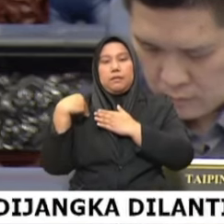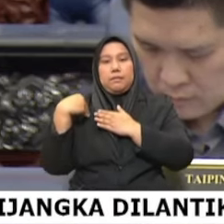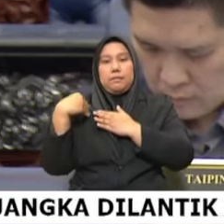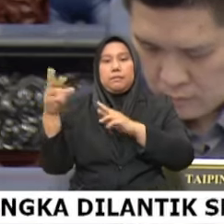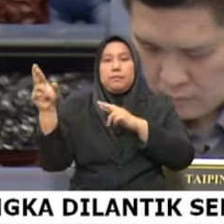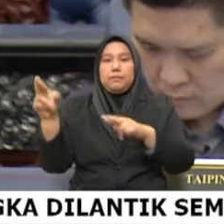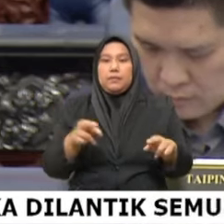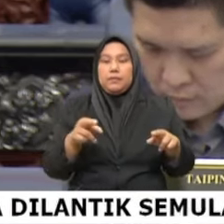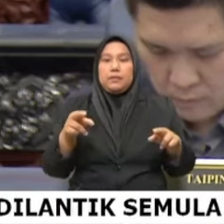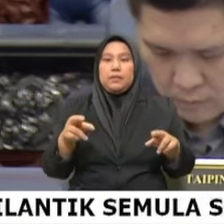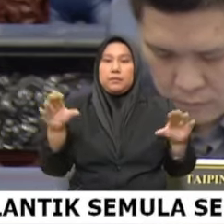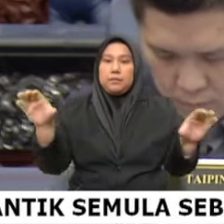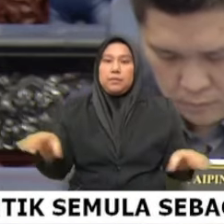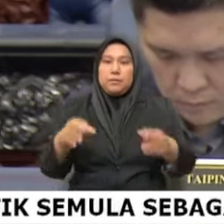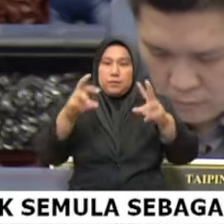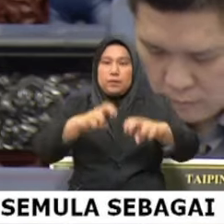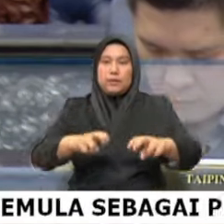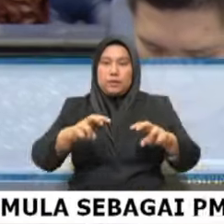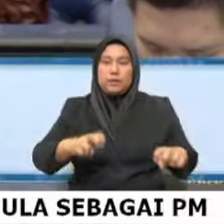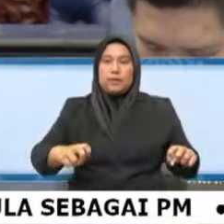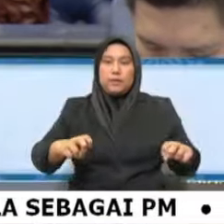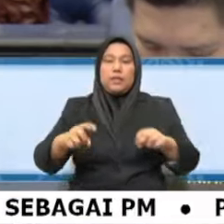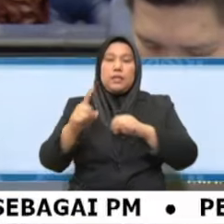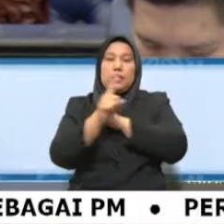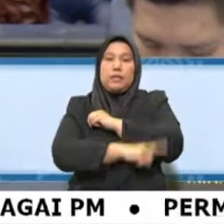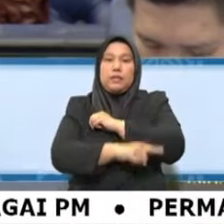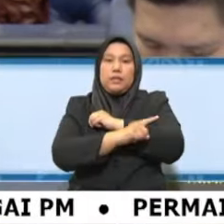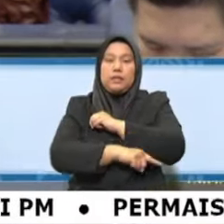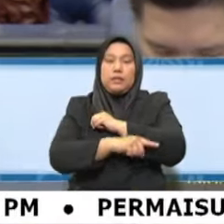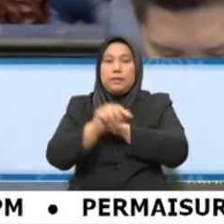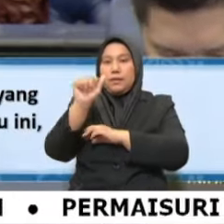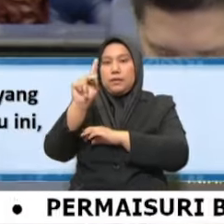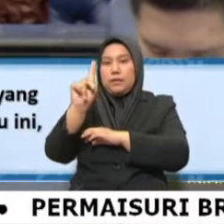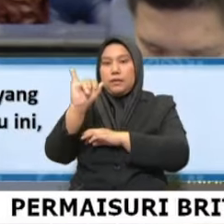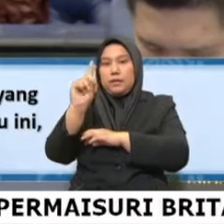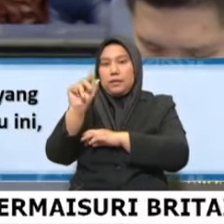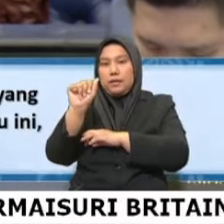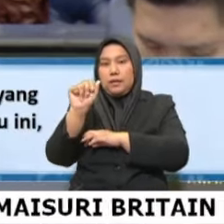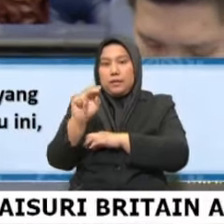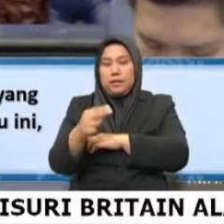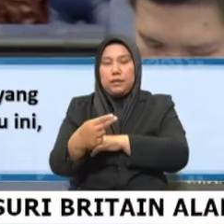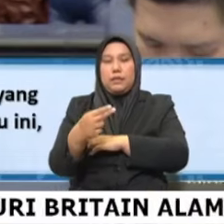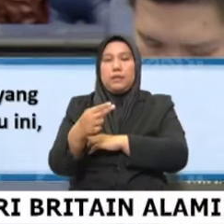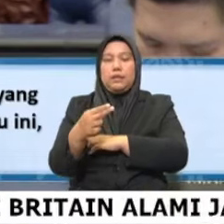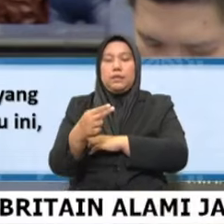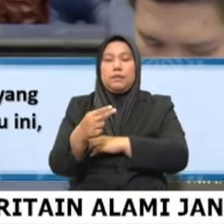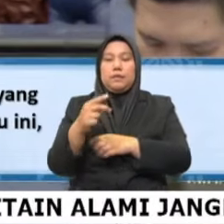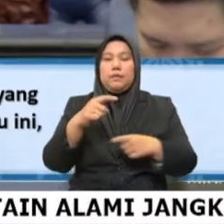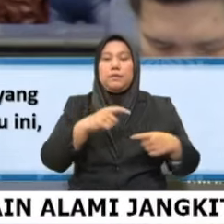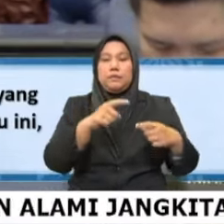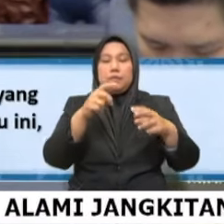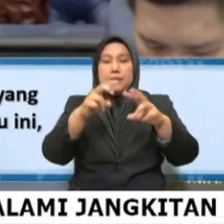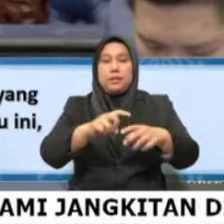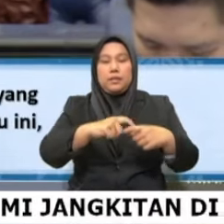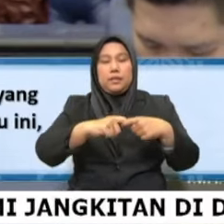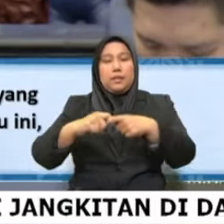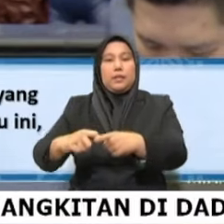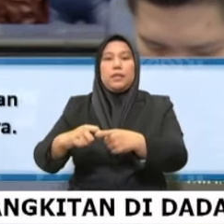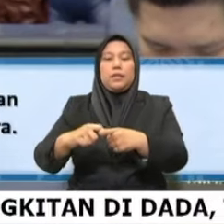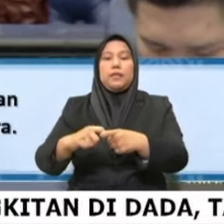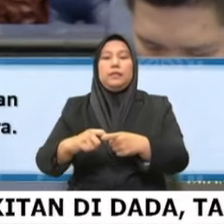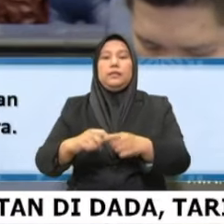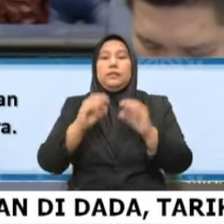dan melaksanakan kajian hukum dalam bidang akidah, khususnya kajian-kajian berkaitan ajaran sesat dan